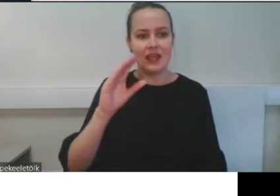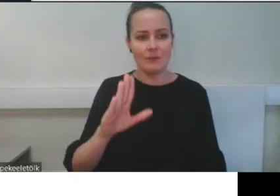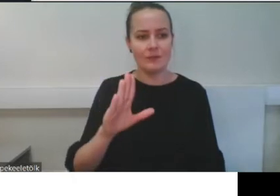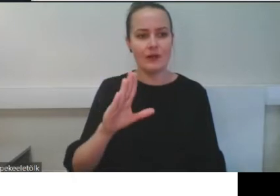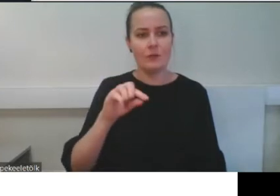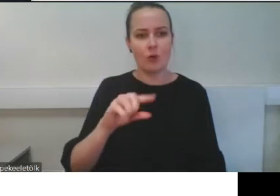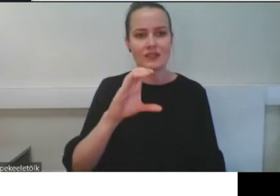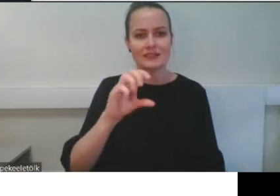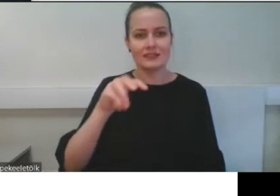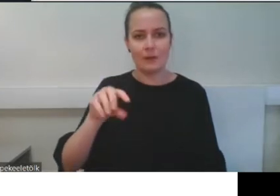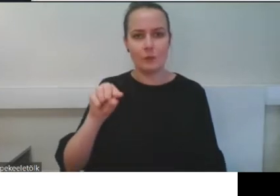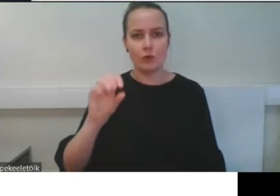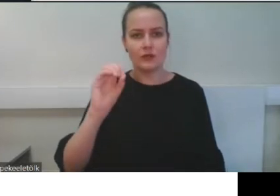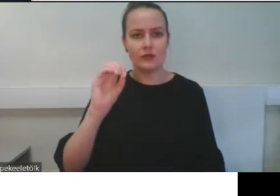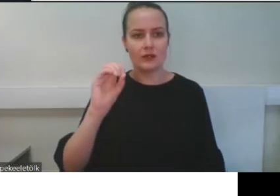kohalike omavalitsuste ja